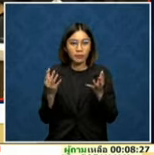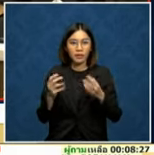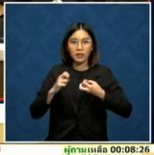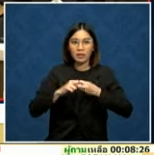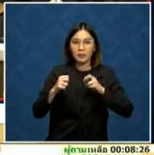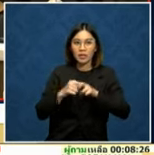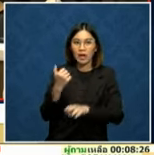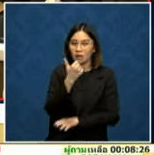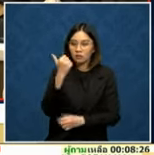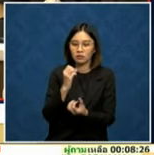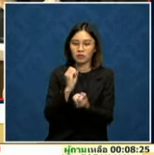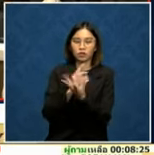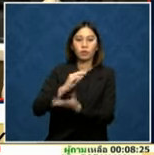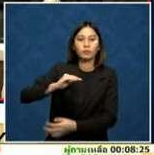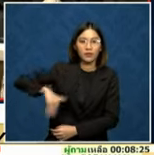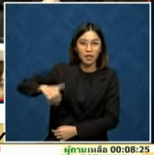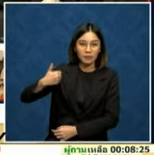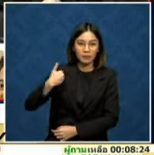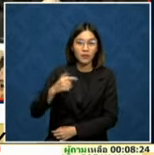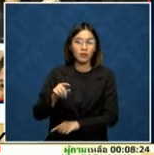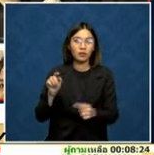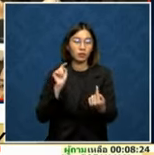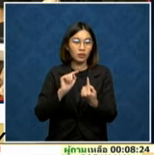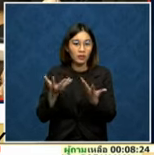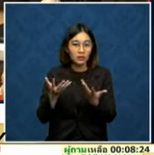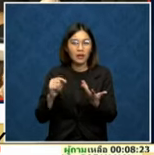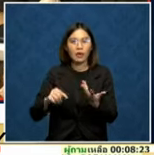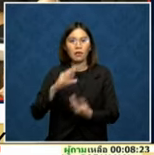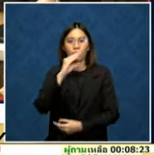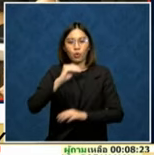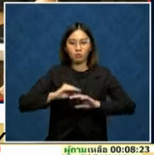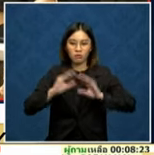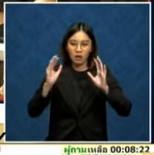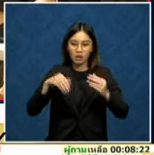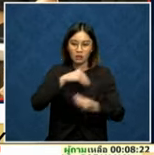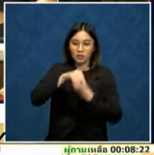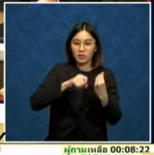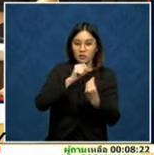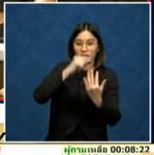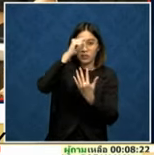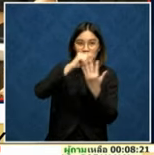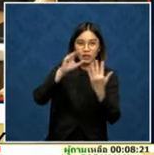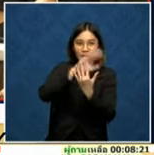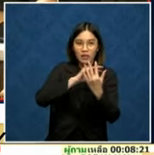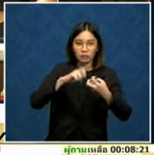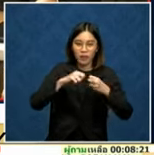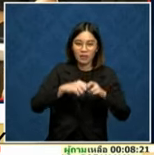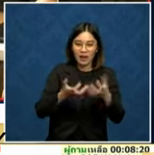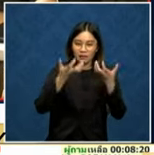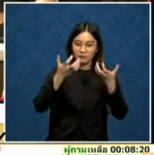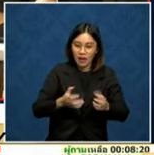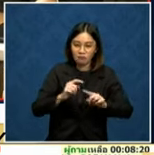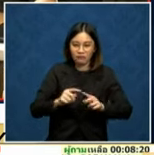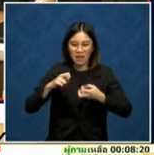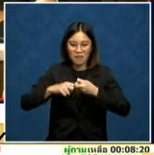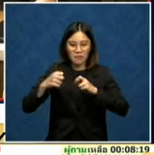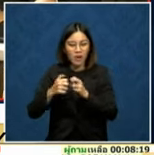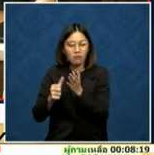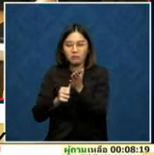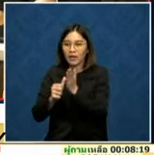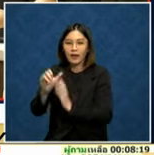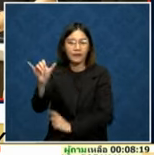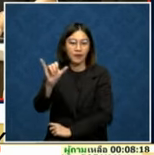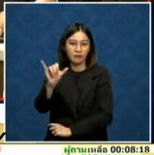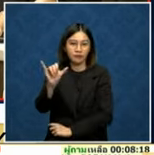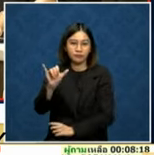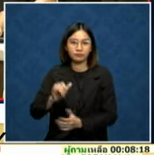ปัญหายัอนก็ยังตามมา เพรถึแ้วถ้าจะเลิกพูดแล้ววสเตร Erfolgistas Thai มวคลิแต่ปัญหามยไม่ได้รบการกลอง